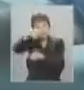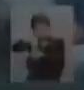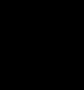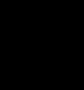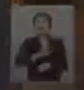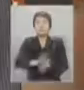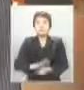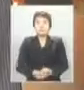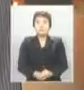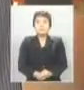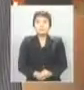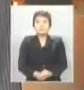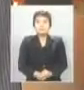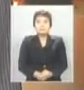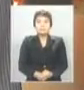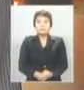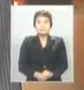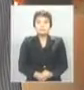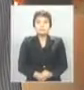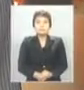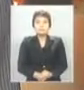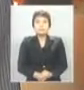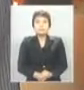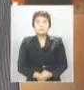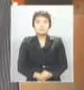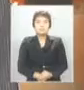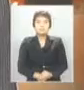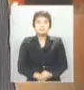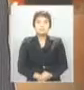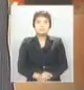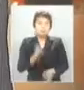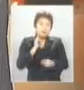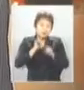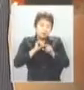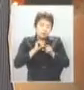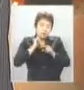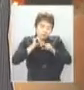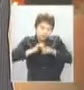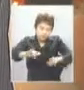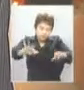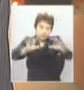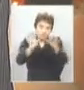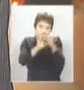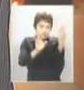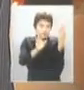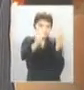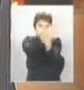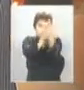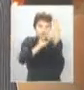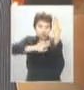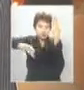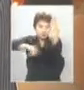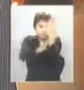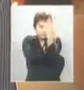นนี้จากลมที่พัดเอาคามชื้นจากทะเลทง 2 ฝากฝั่งใพ้ที่ภากใต้ขึมาปกครุมตอนบนของประเทศ